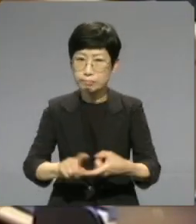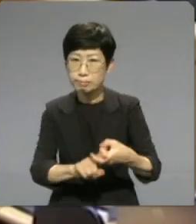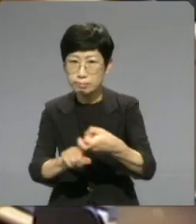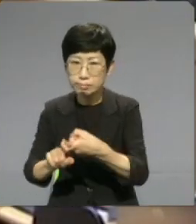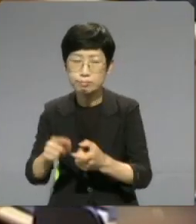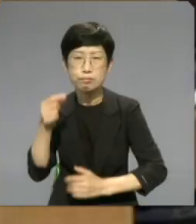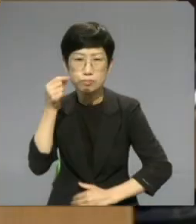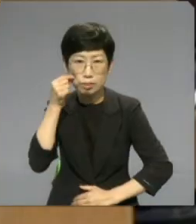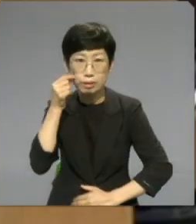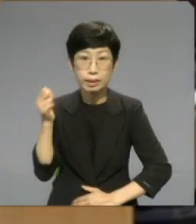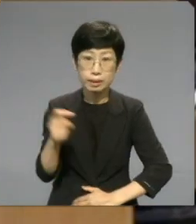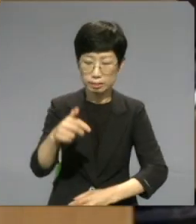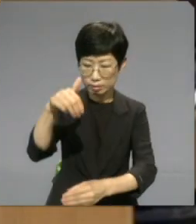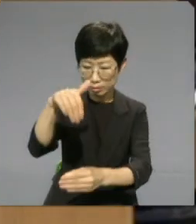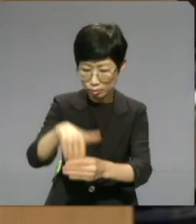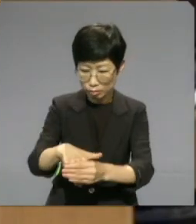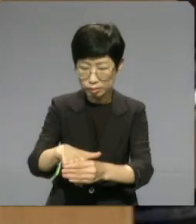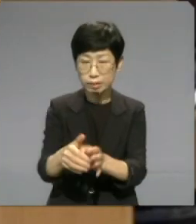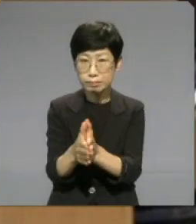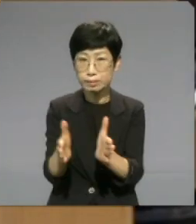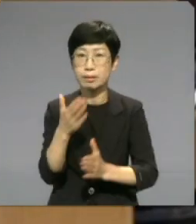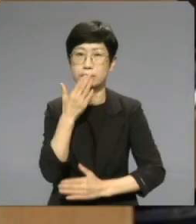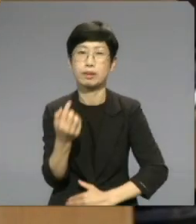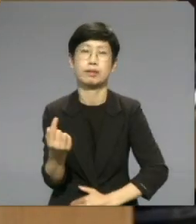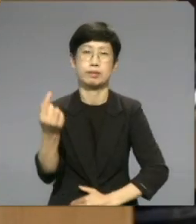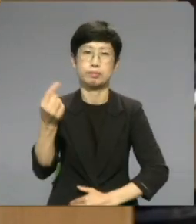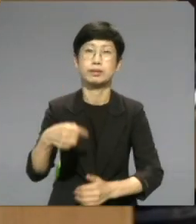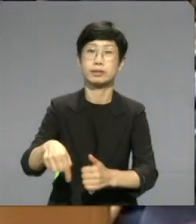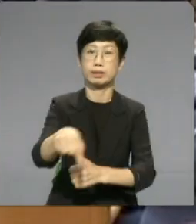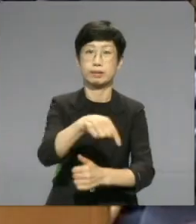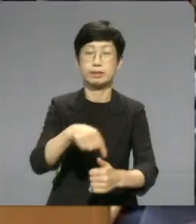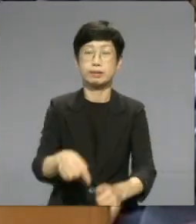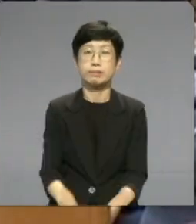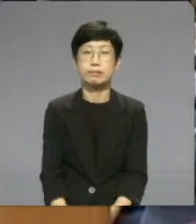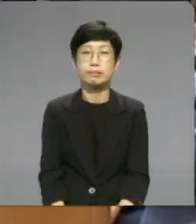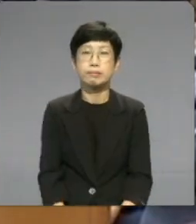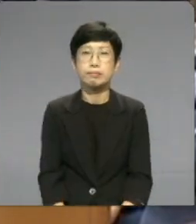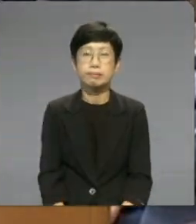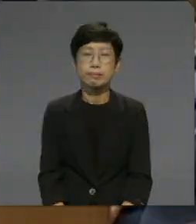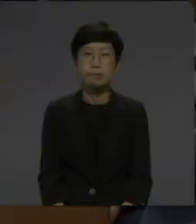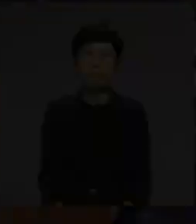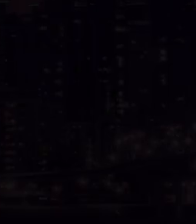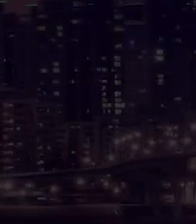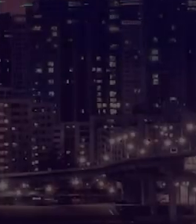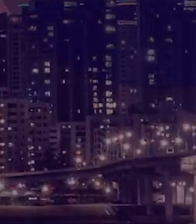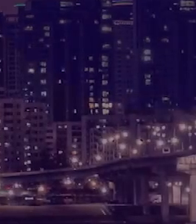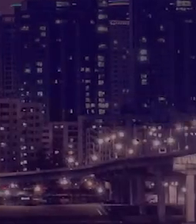총선을 다시 치를 가능성도 높습니다. 월드뉴스 유영선입니다.